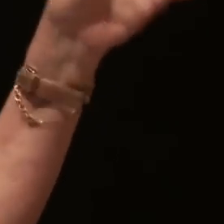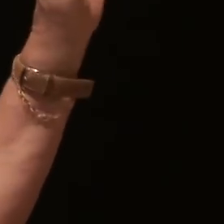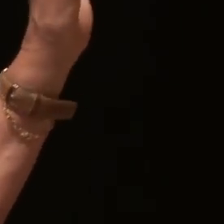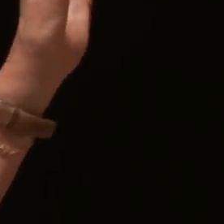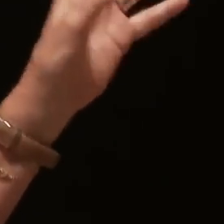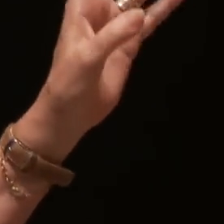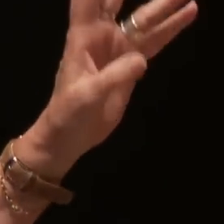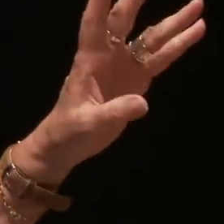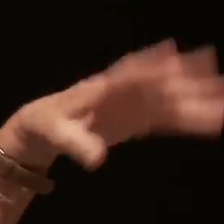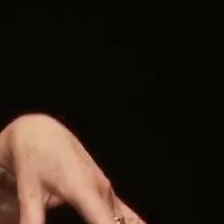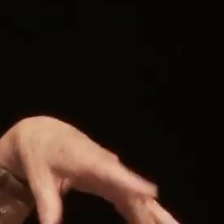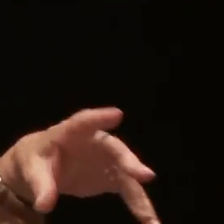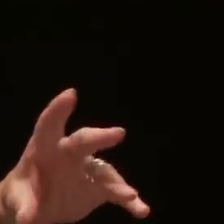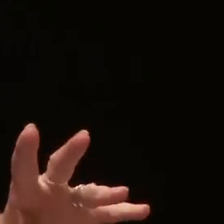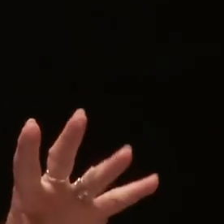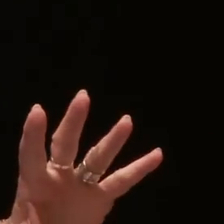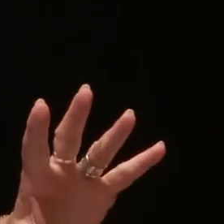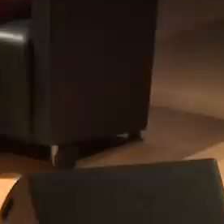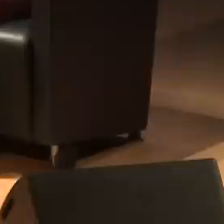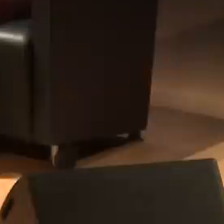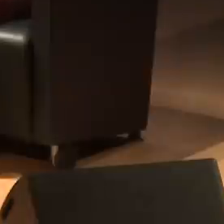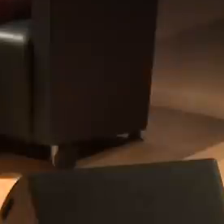une question, vous nous faites signe, on vous donne un micro.